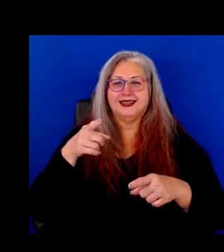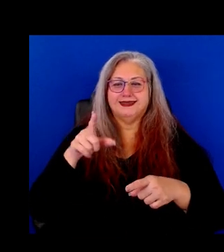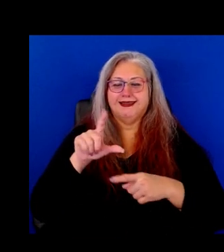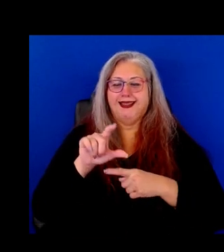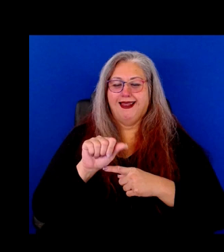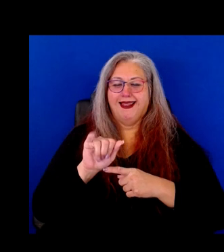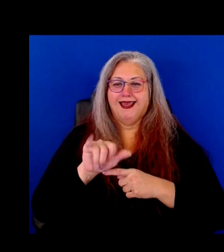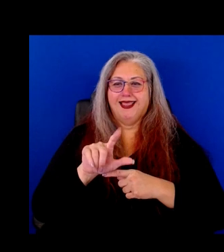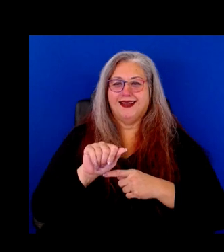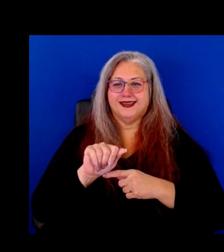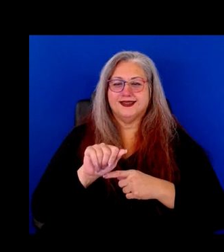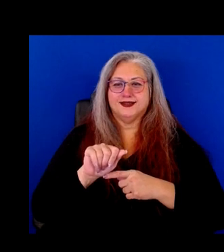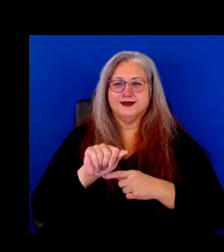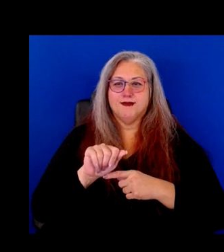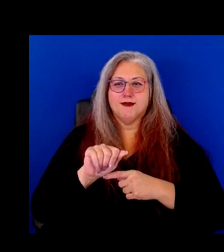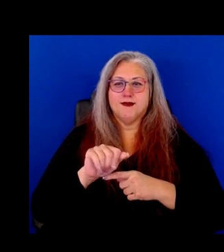ليلى لورديس that